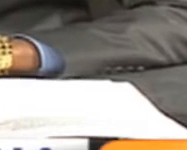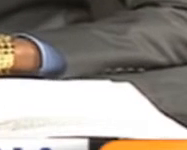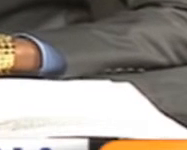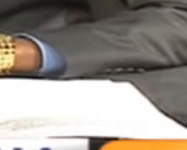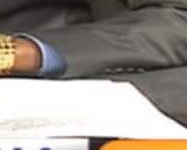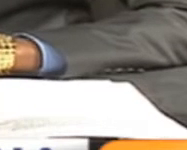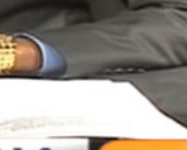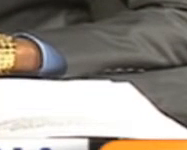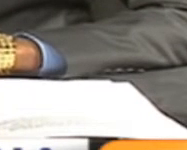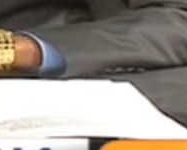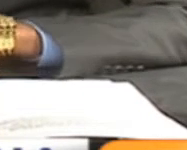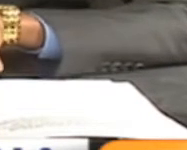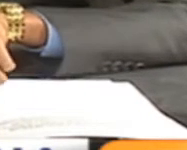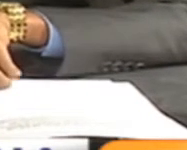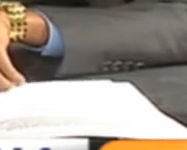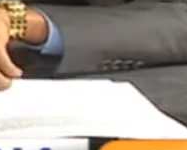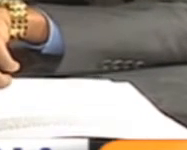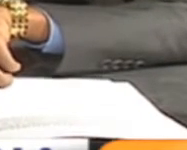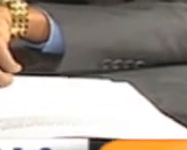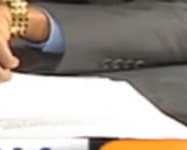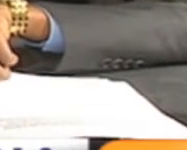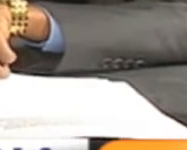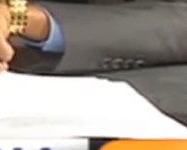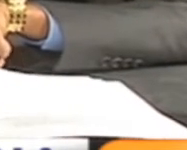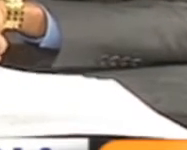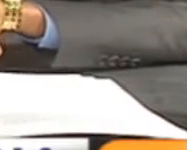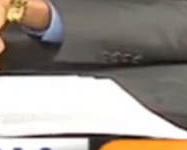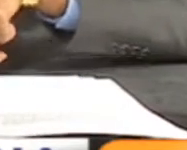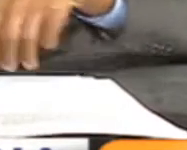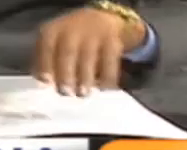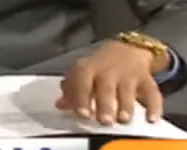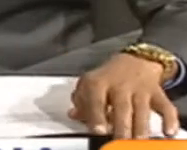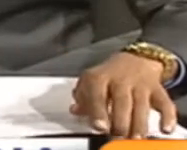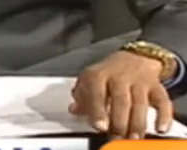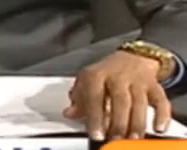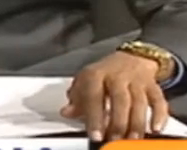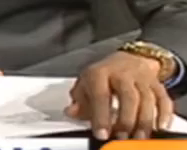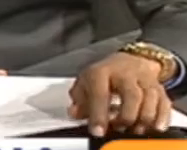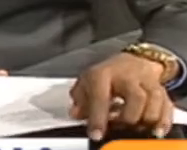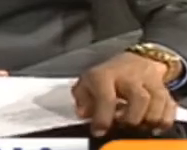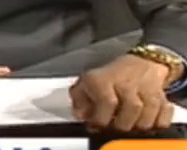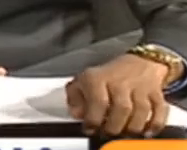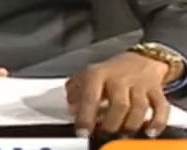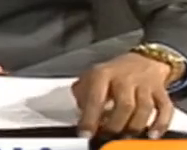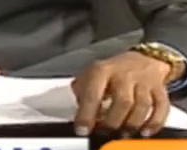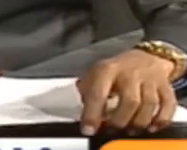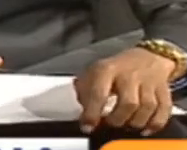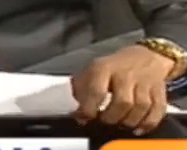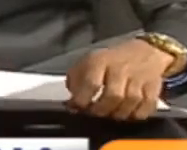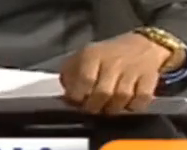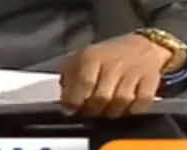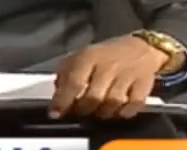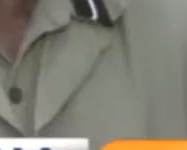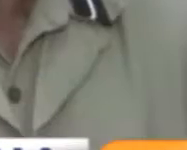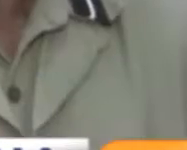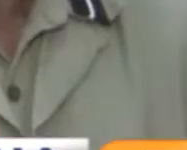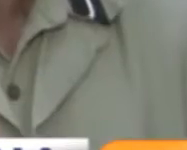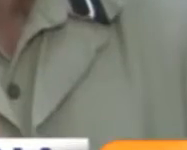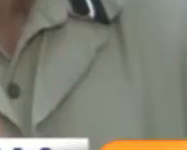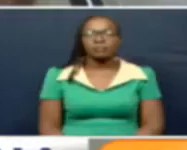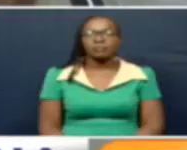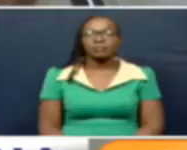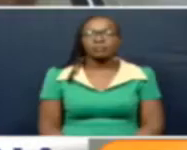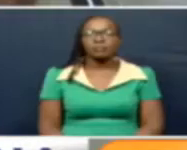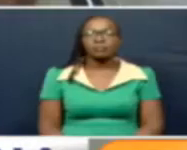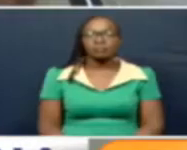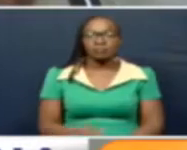Mugambi alikamatwa leo na maafisa wa pelelezi huko Mwea. Gatete Njoroge ana maelezo zaidi. It was a